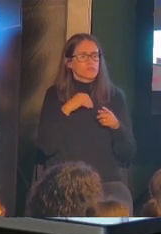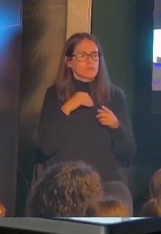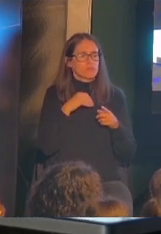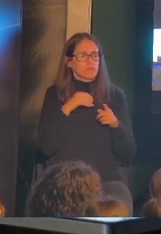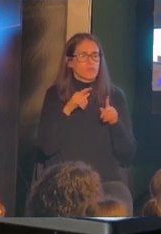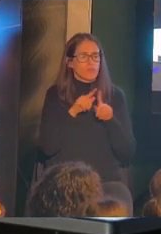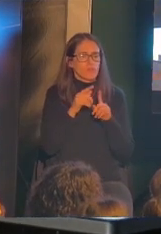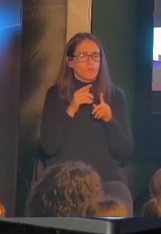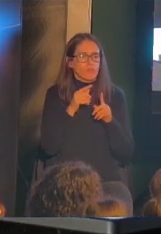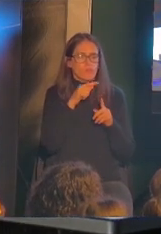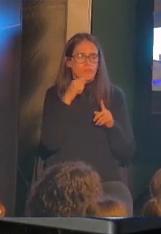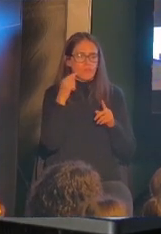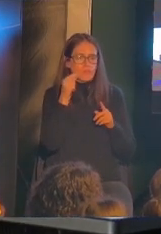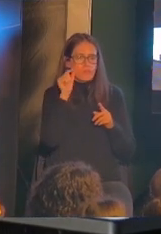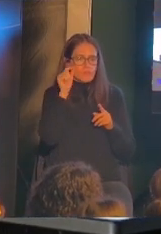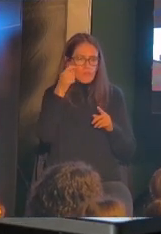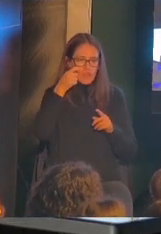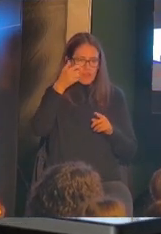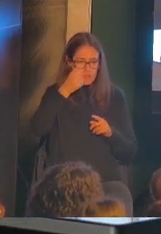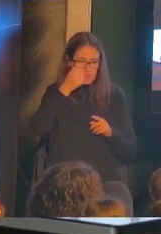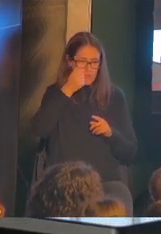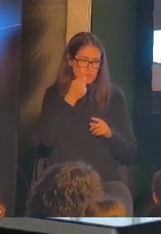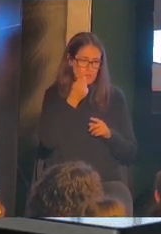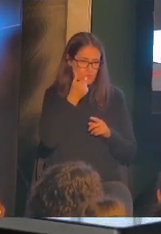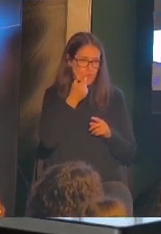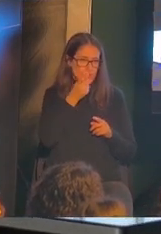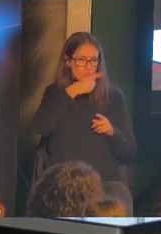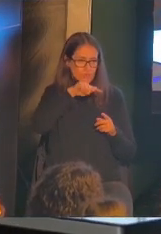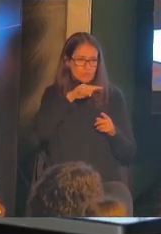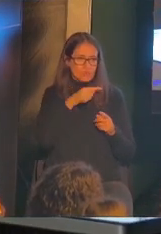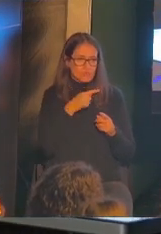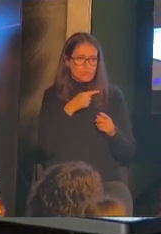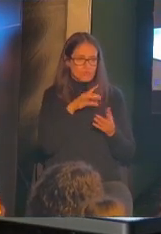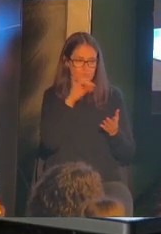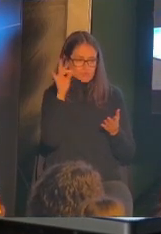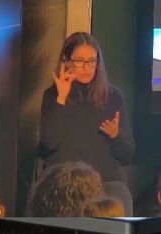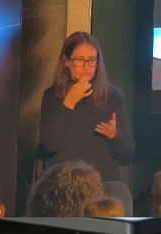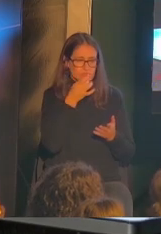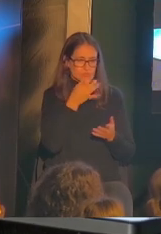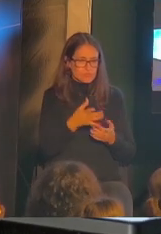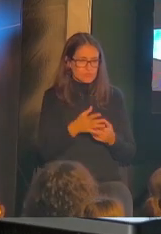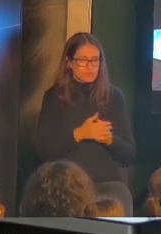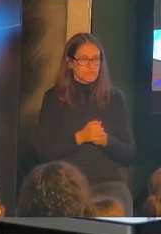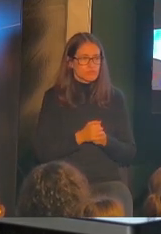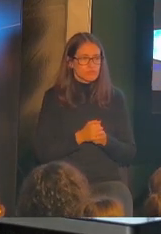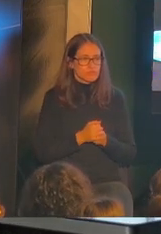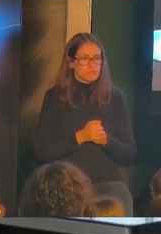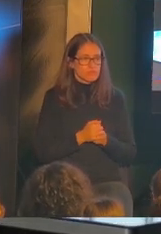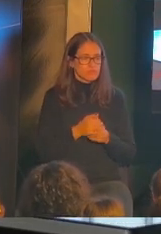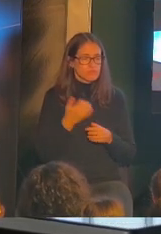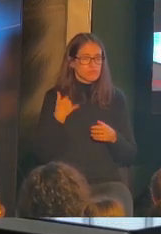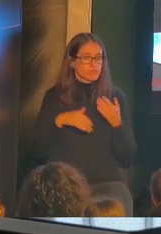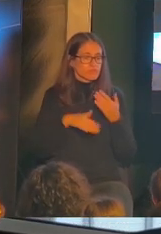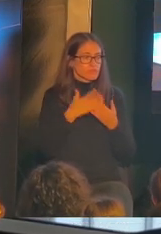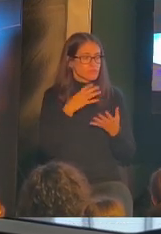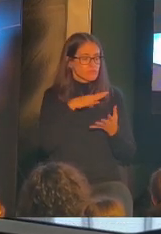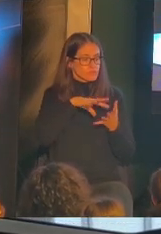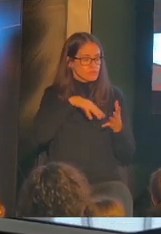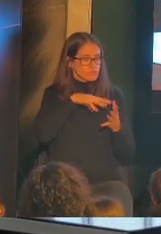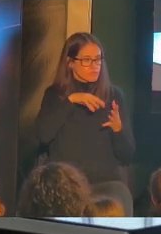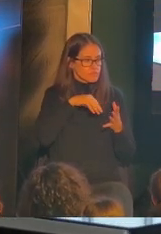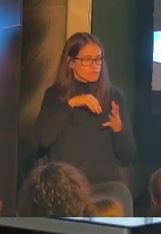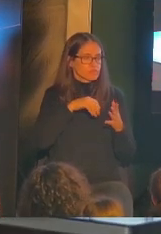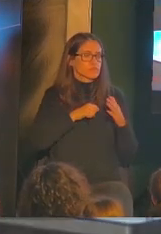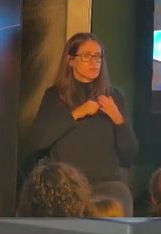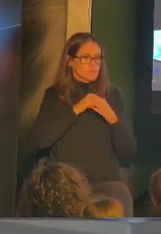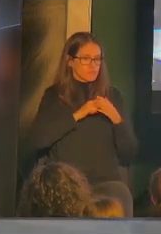toc de llimona. Vale? Quan el proveu ja notareu la diferència. Això ja està començant a muntar. Ara ja sé que ja podem